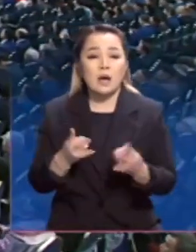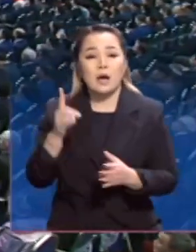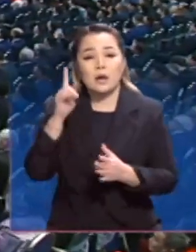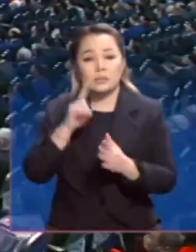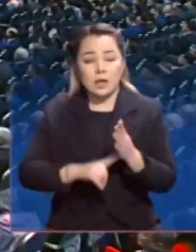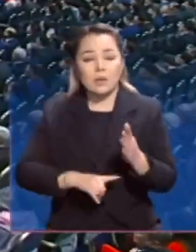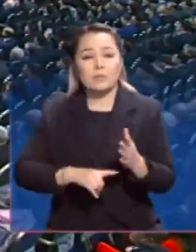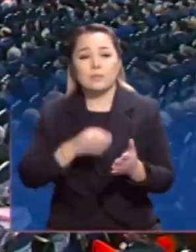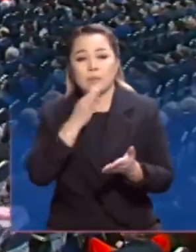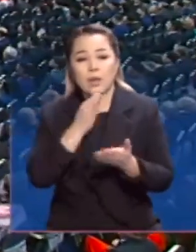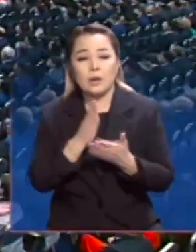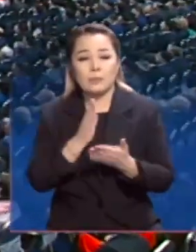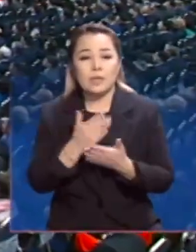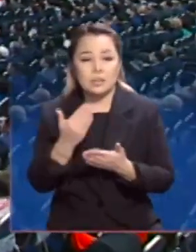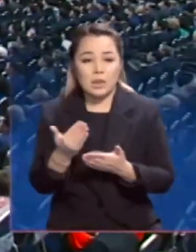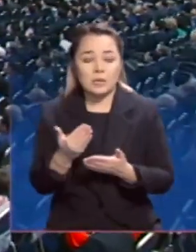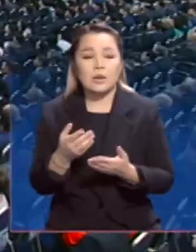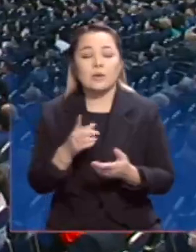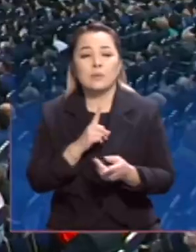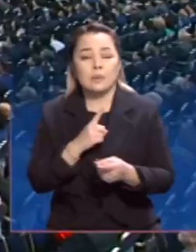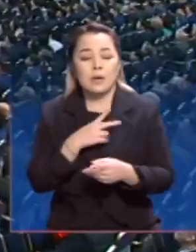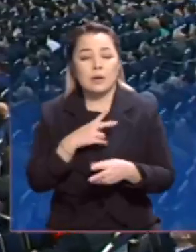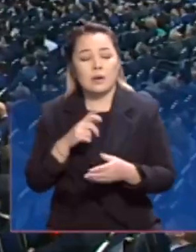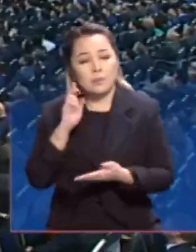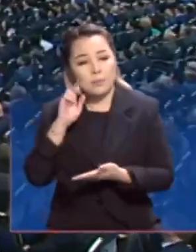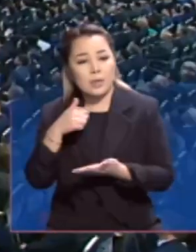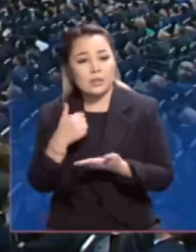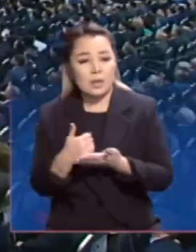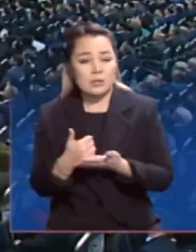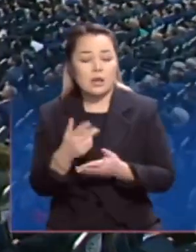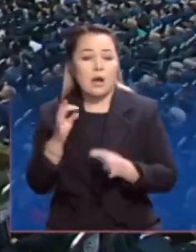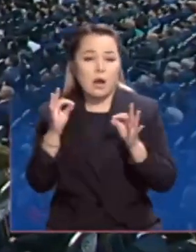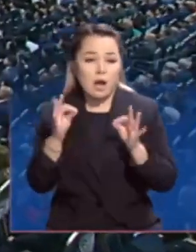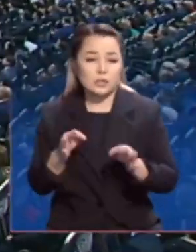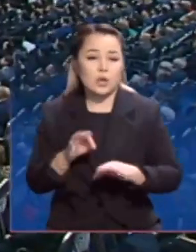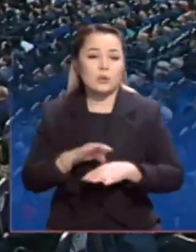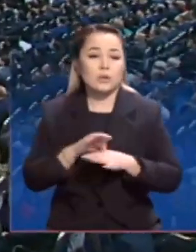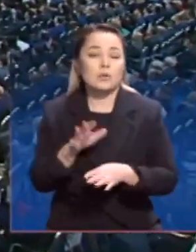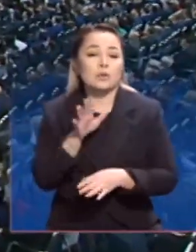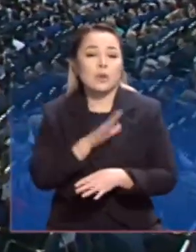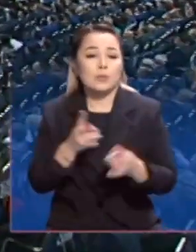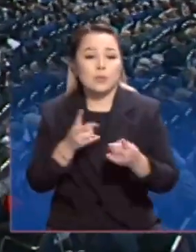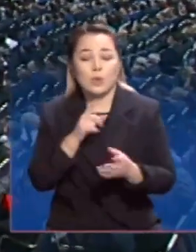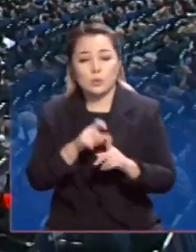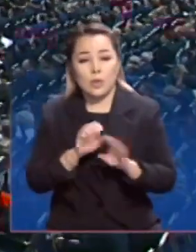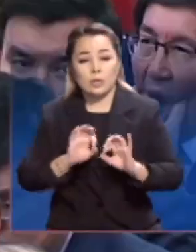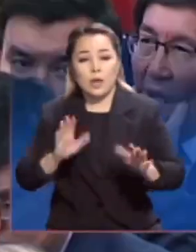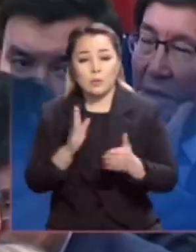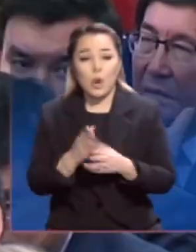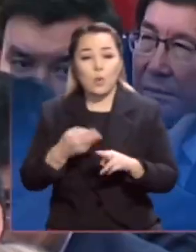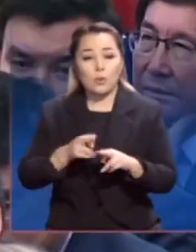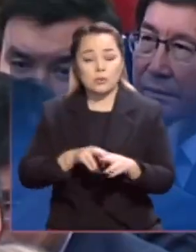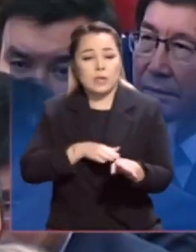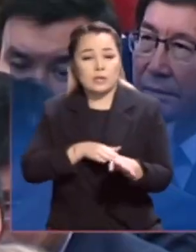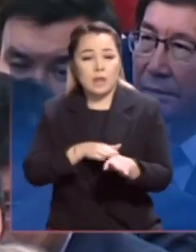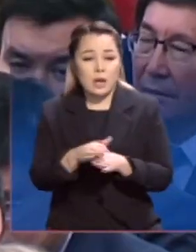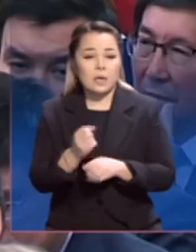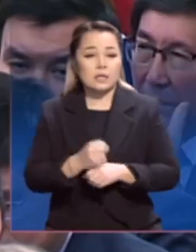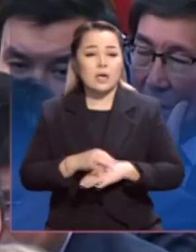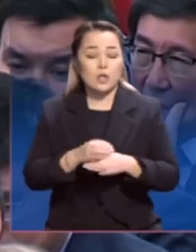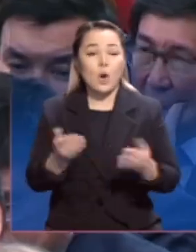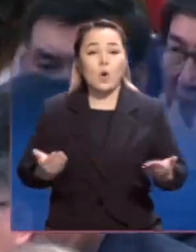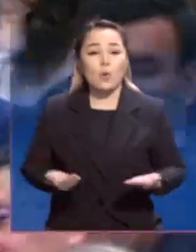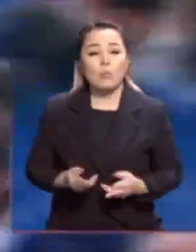адалдан жимасаң, билік не керек, әділдік құрмасаң деген сөз бар. Бұл жұтпай ұстанатын